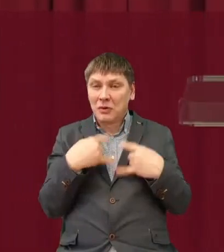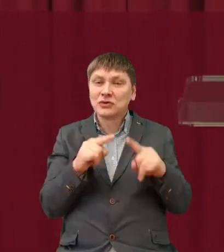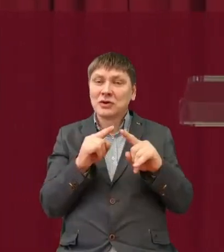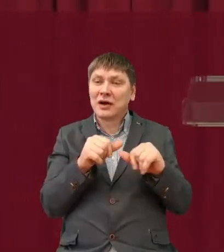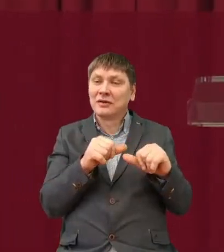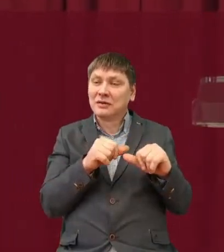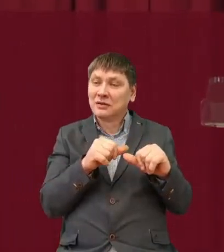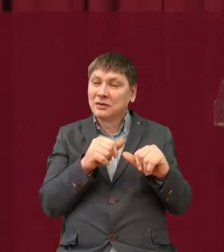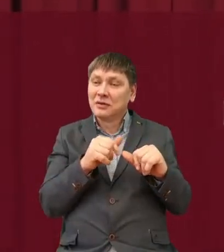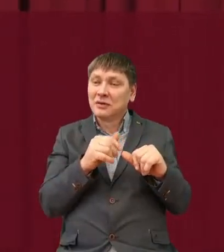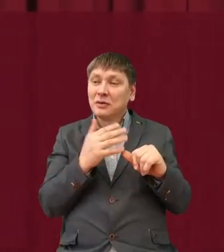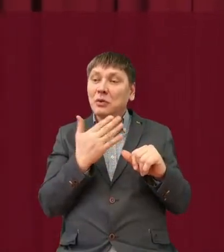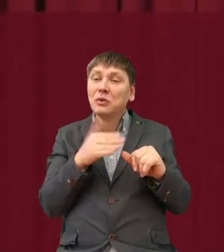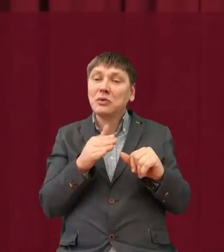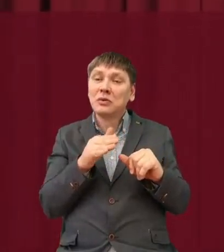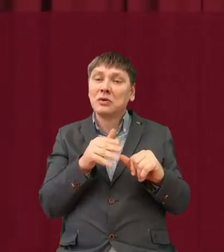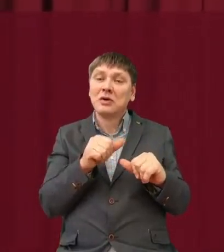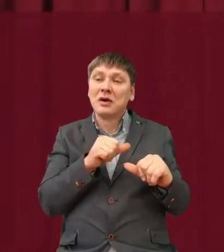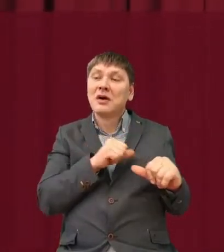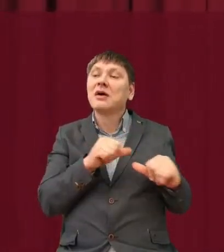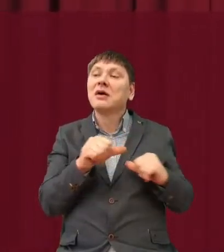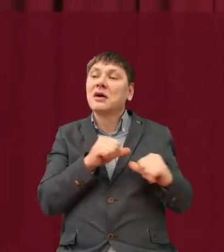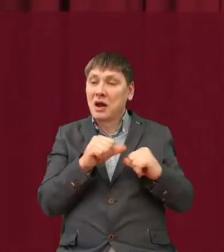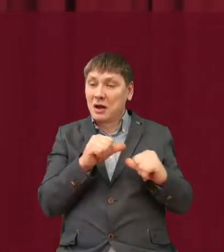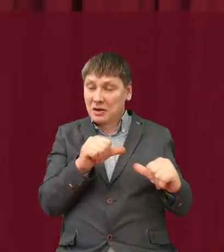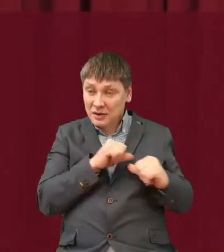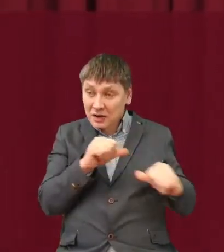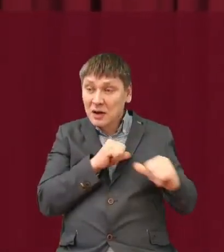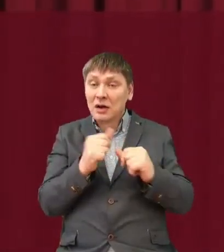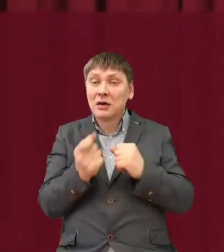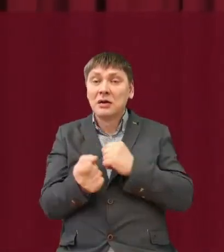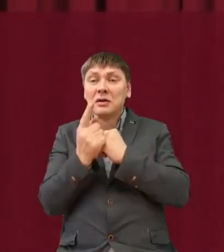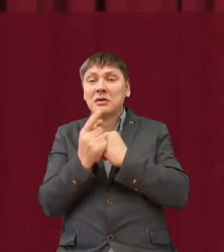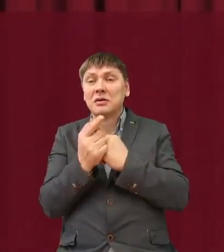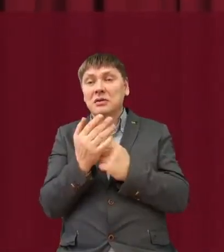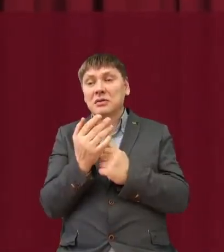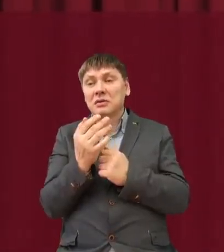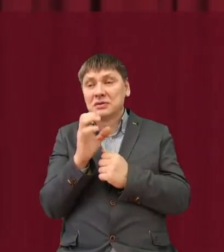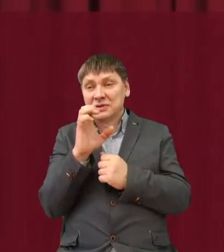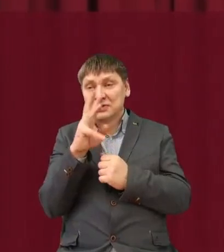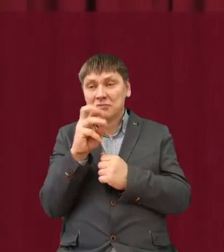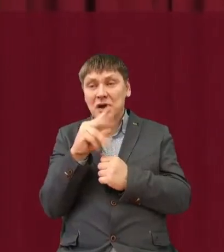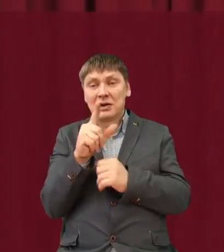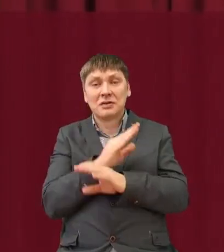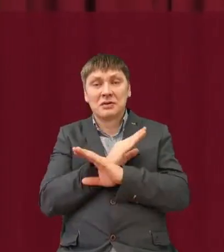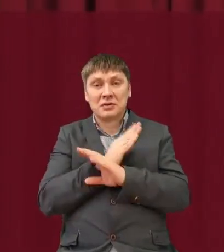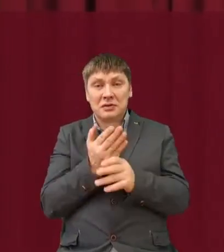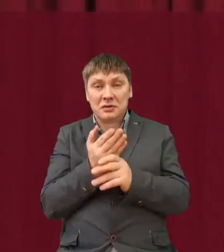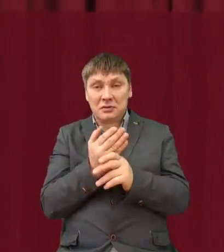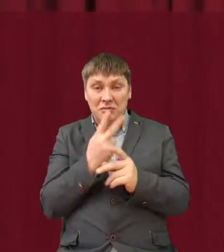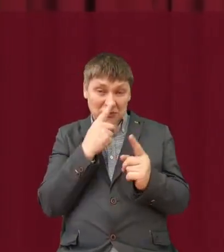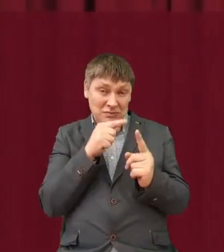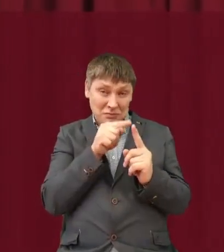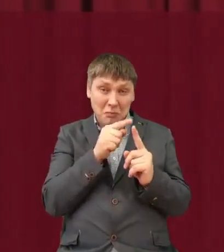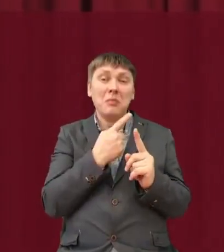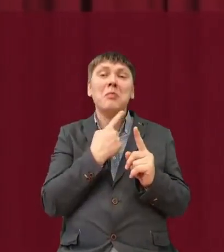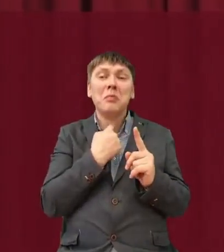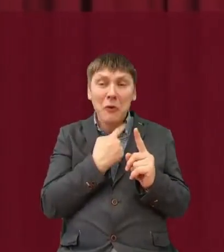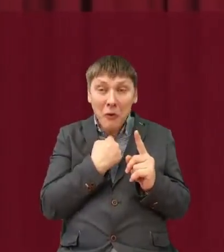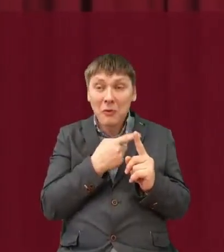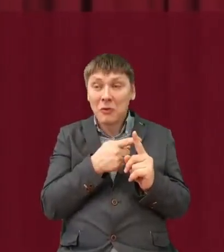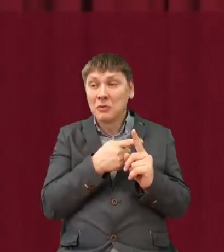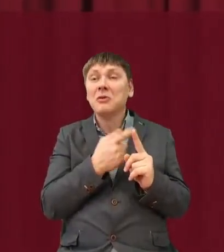когда похоть приходит жизнь она рождает грех грех рождает смерть Да мы можем